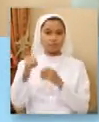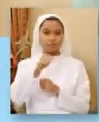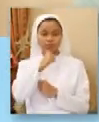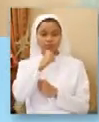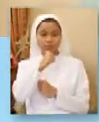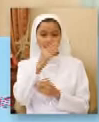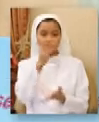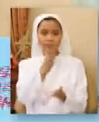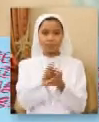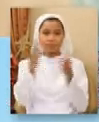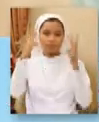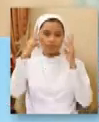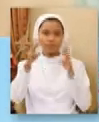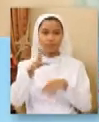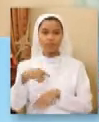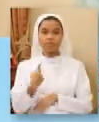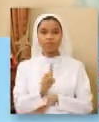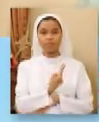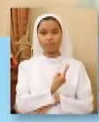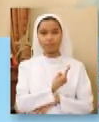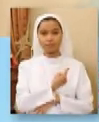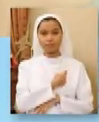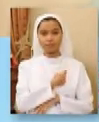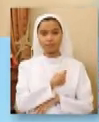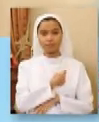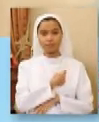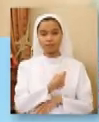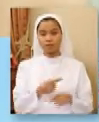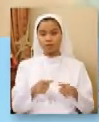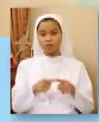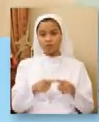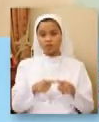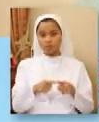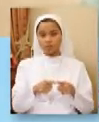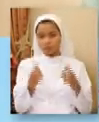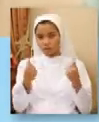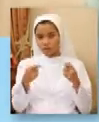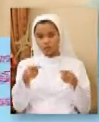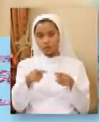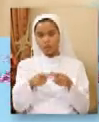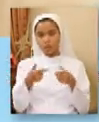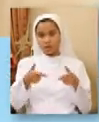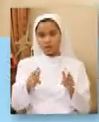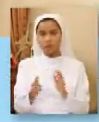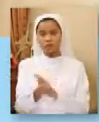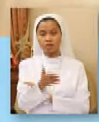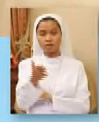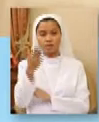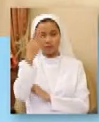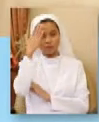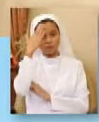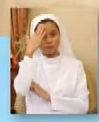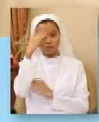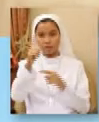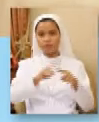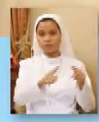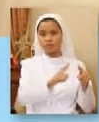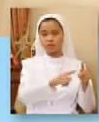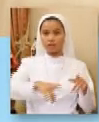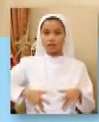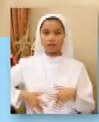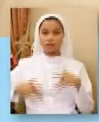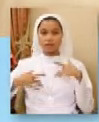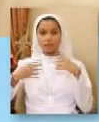hindi kayo magsasawang panoorin kami dito sa mga sinisikap naming ipaalam sa inyo, ipaabot sa inyo ang iba't ibang buhay